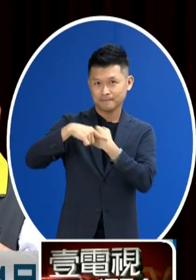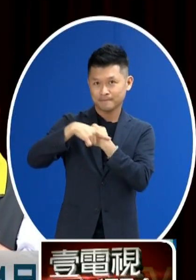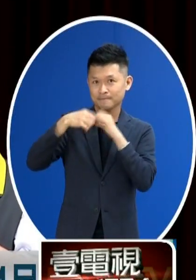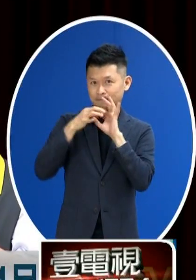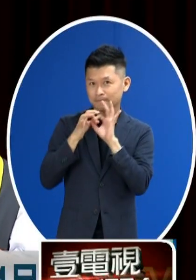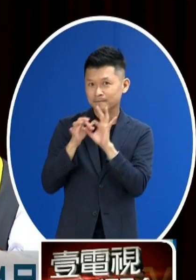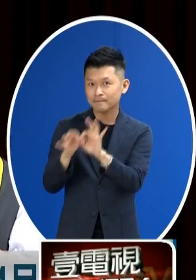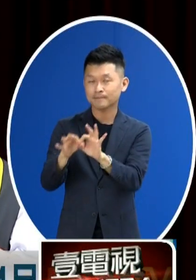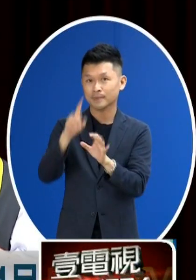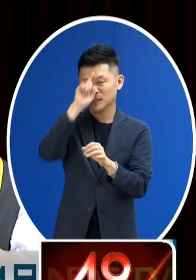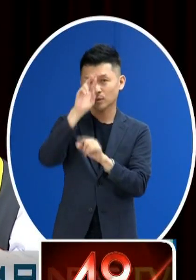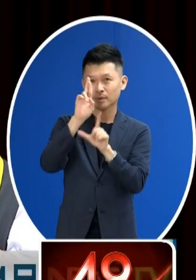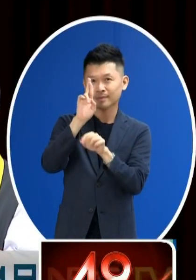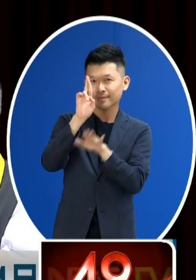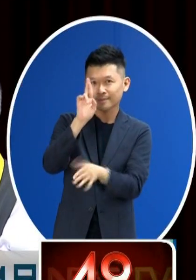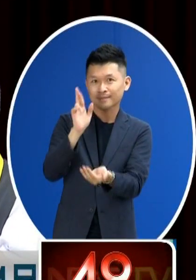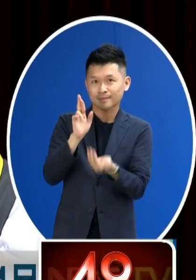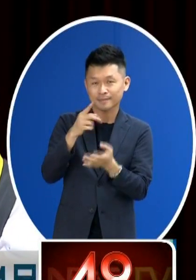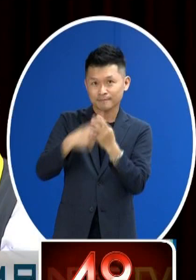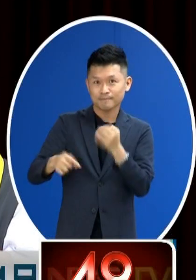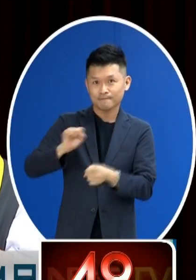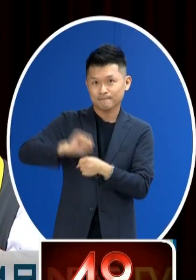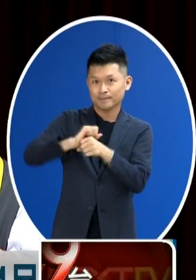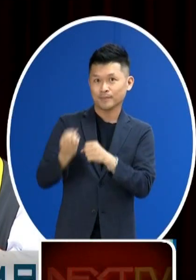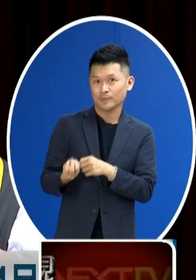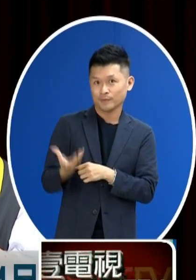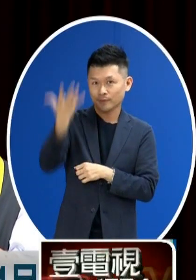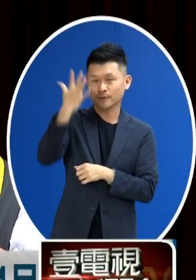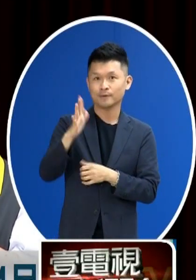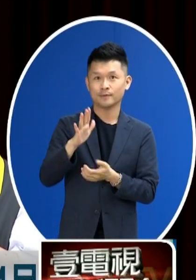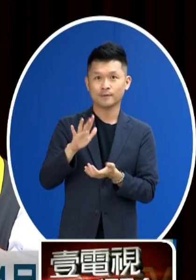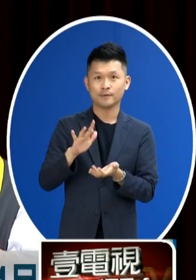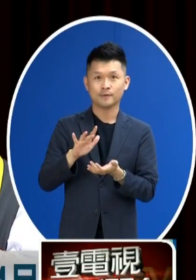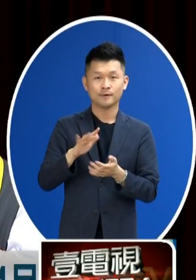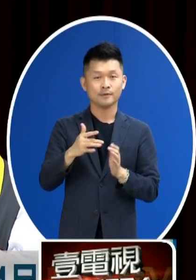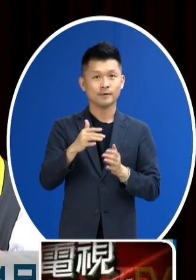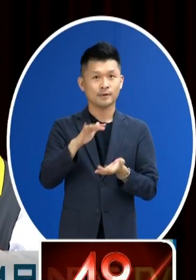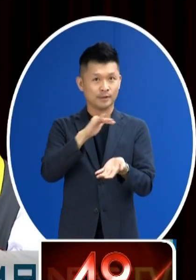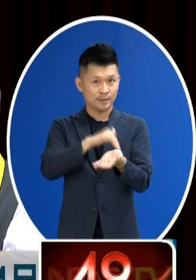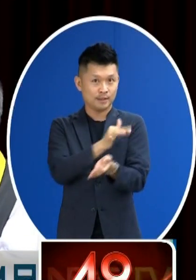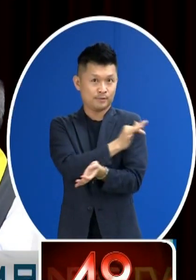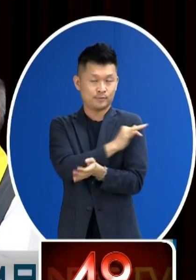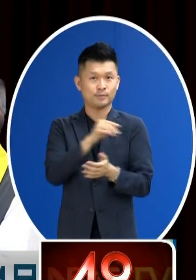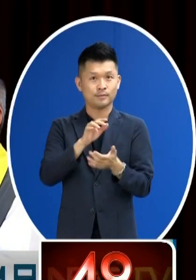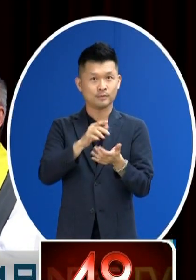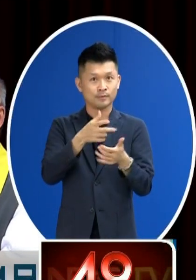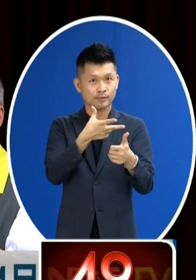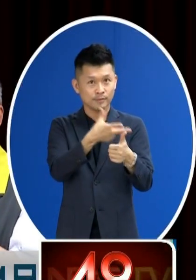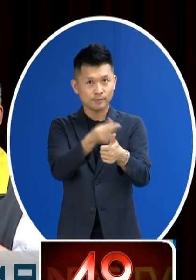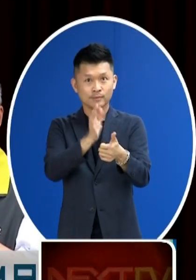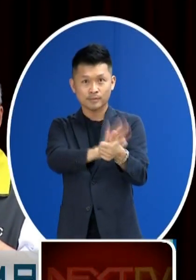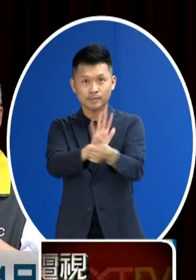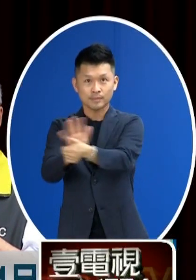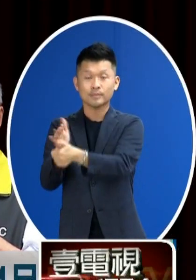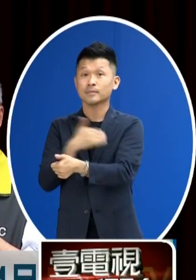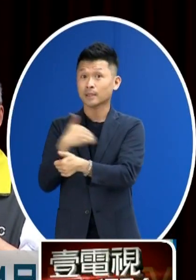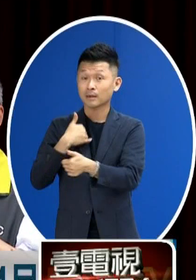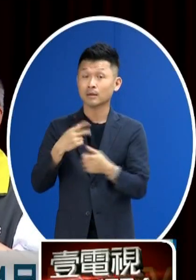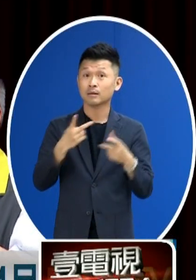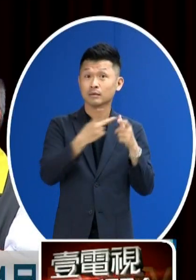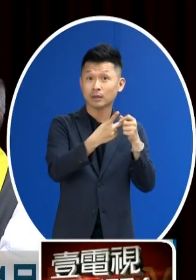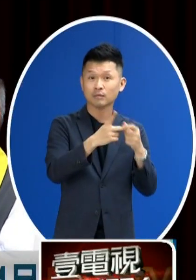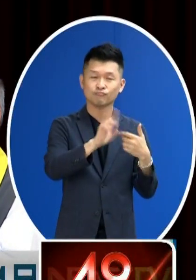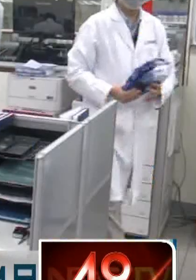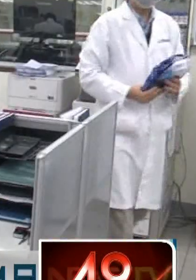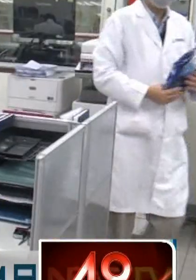的时候有一定程度的一个量产，可以提供给防疫跟那个医护人员使用。另外一种是从国外去采购，目